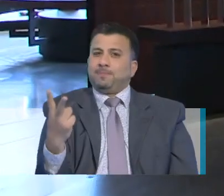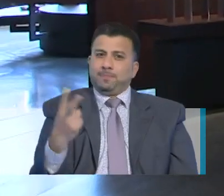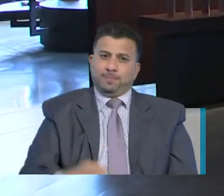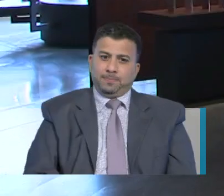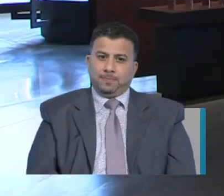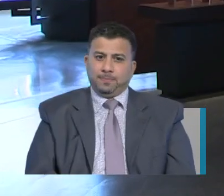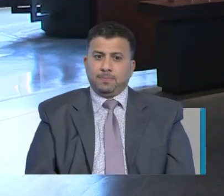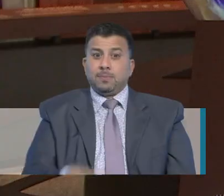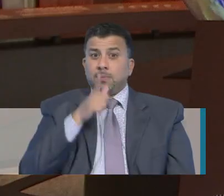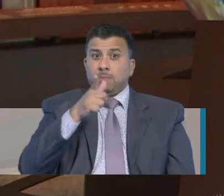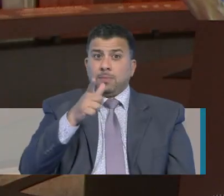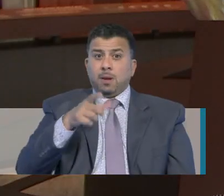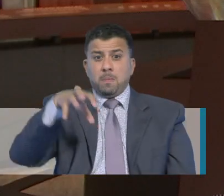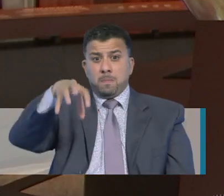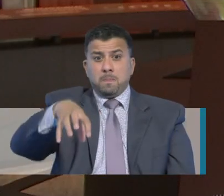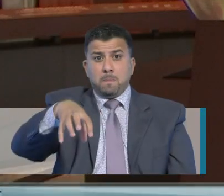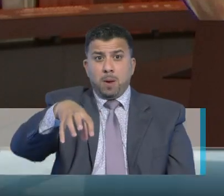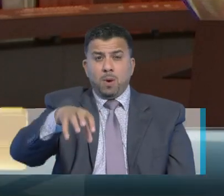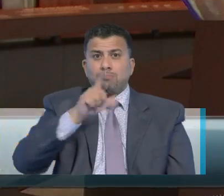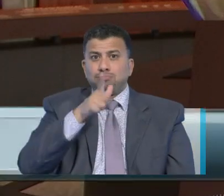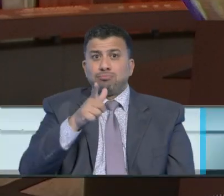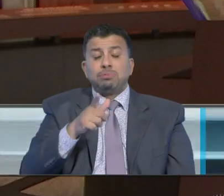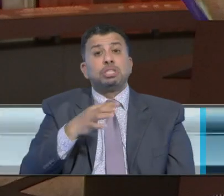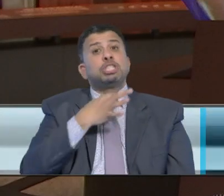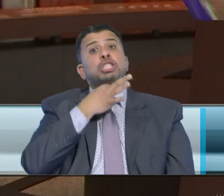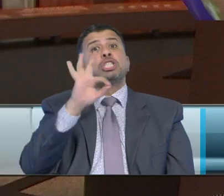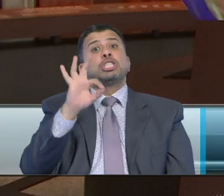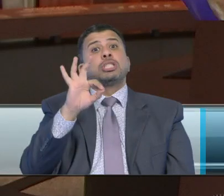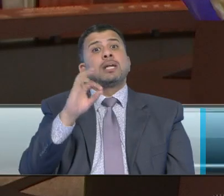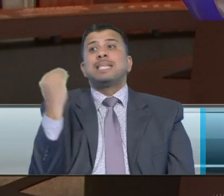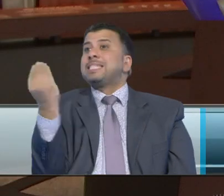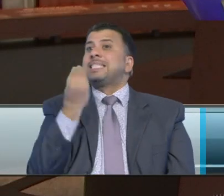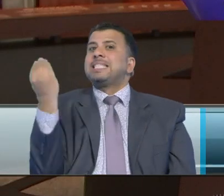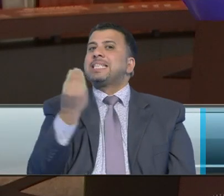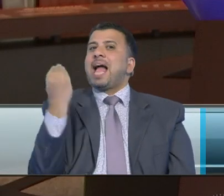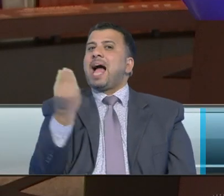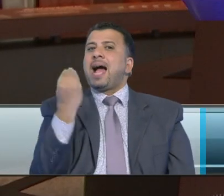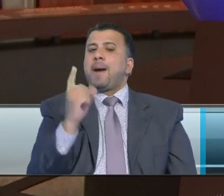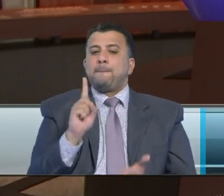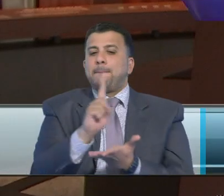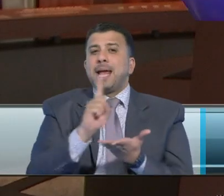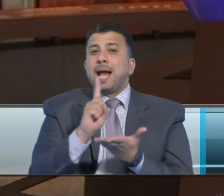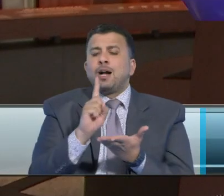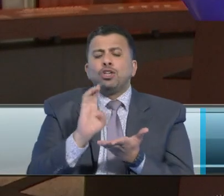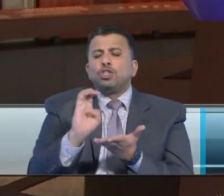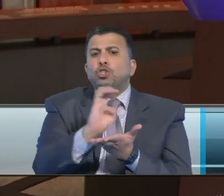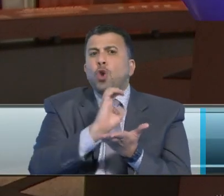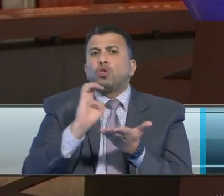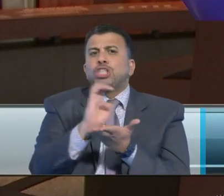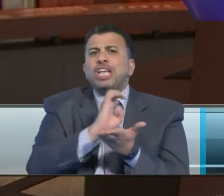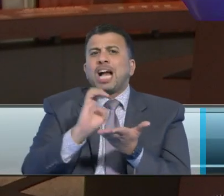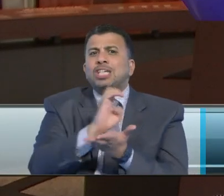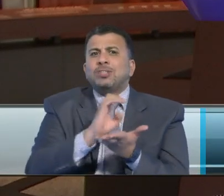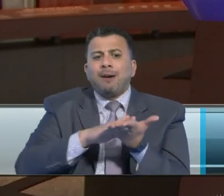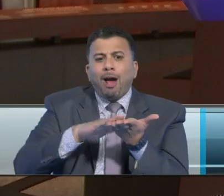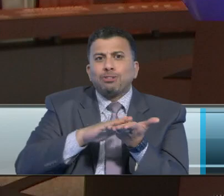هذا الموقع يعتبر منتج جديد للسياحة البيئية، هو منتج السياحة الجيولوجية، وبالتالي احنا ندعو